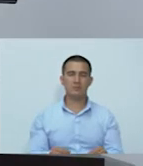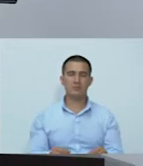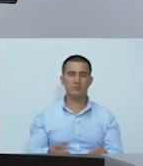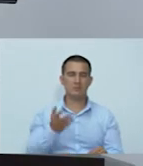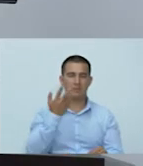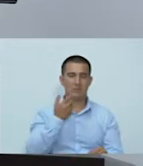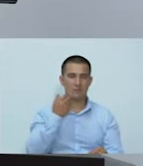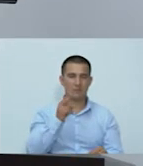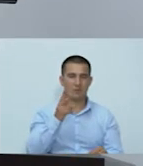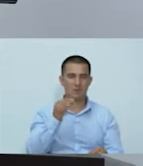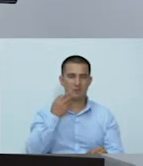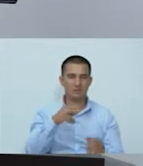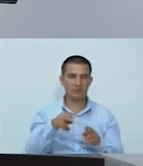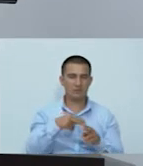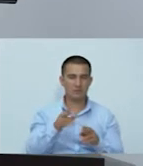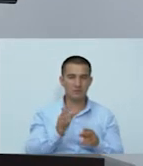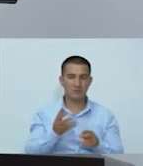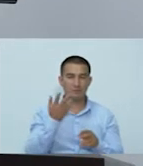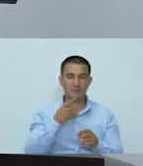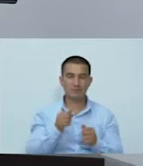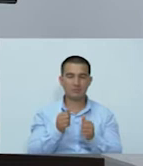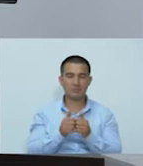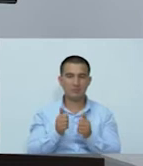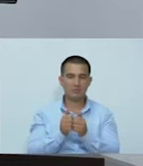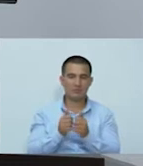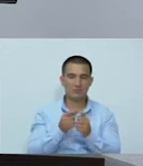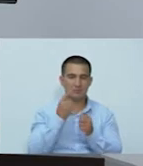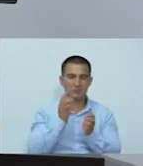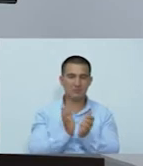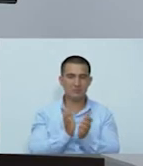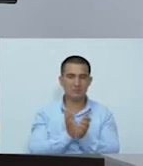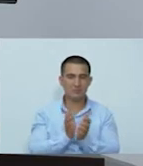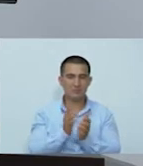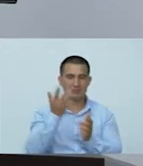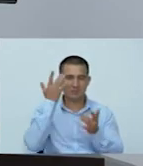Yelim surganda chetlaridan chiqarmaslikka harakat qilinglar.